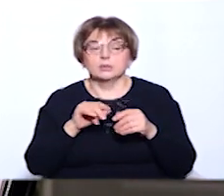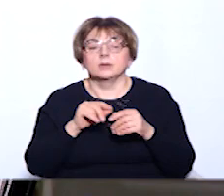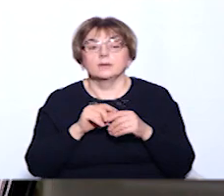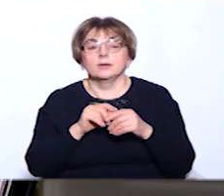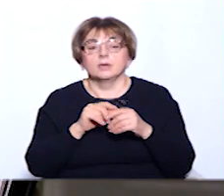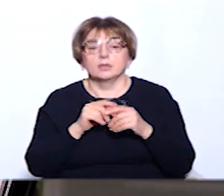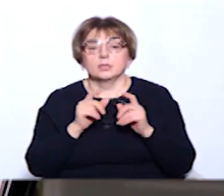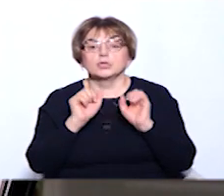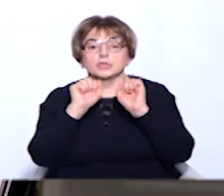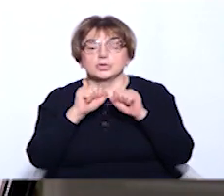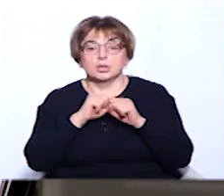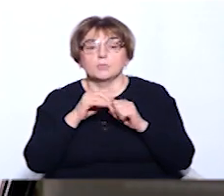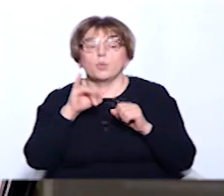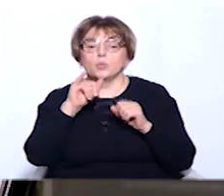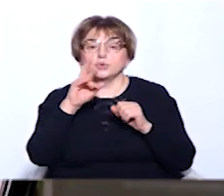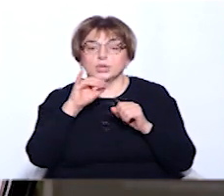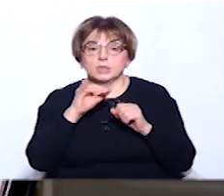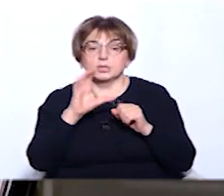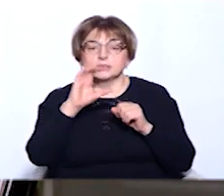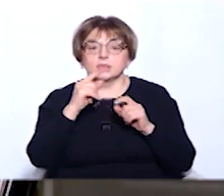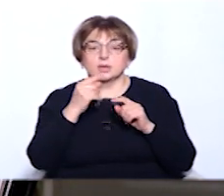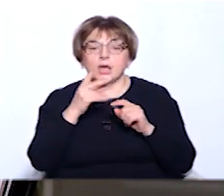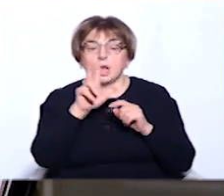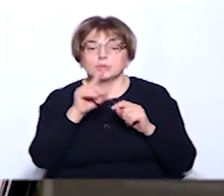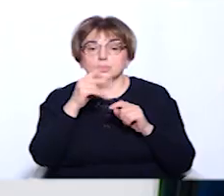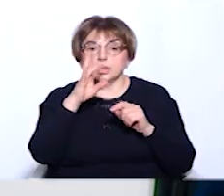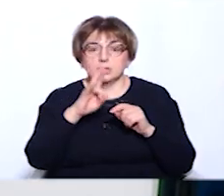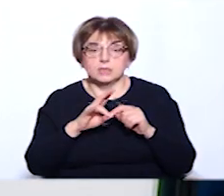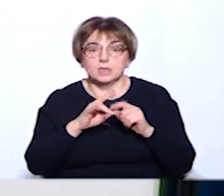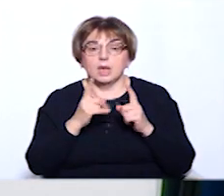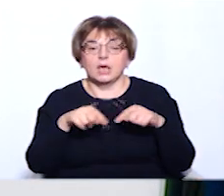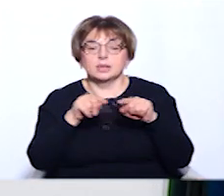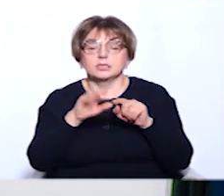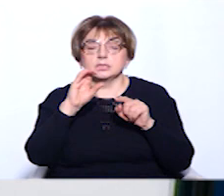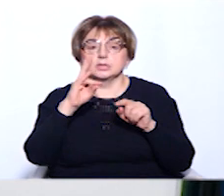CN H2N+2. შეიძლება იყოს უჯერი CN H2N და ასევე